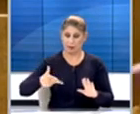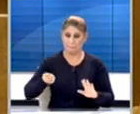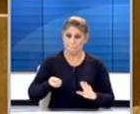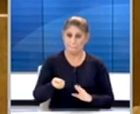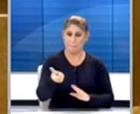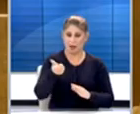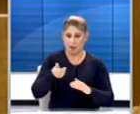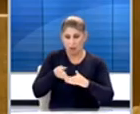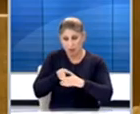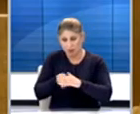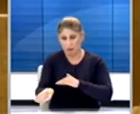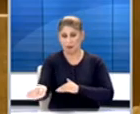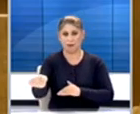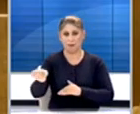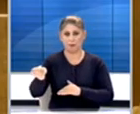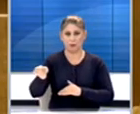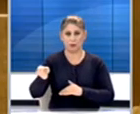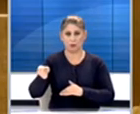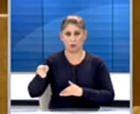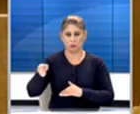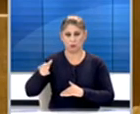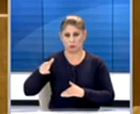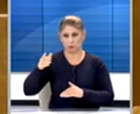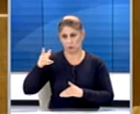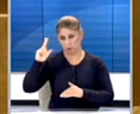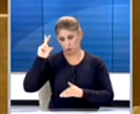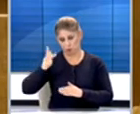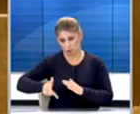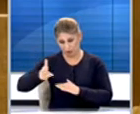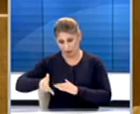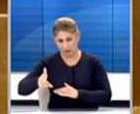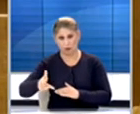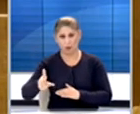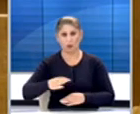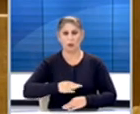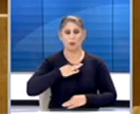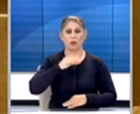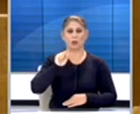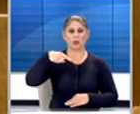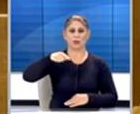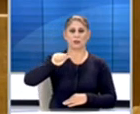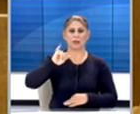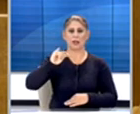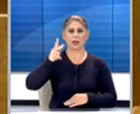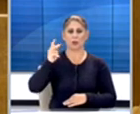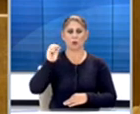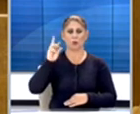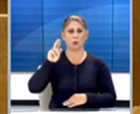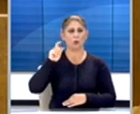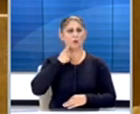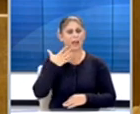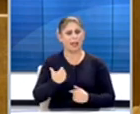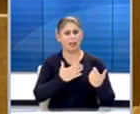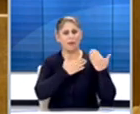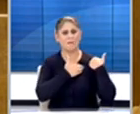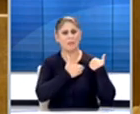γραμμές του ηλεκτρικού. Και ο κύριος Σταϊκούρας πάει να ζητήσει ευθύνες από την κυρία Αντιλίνη. Άκουσον,